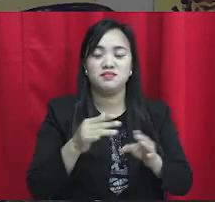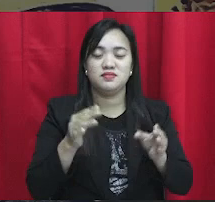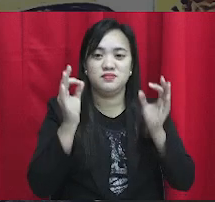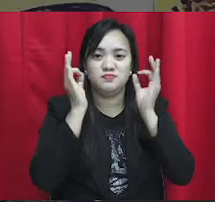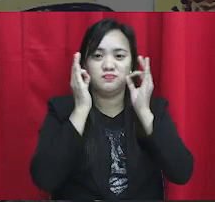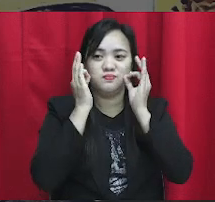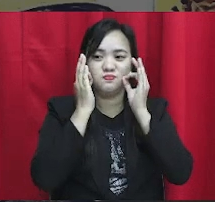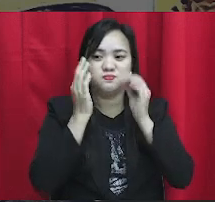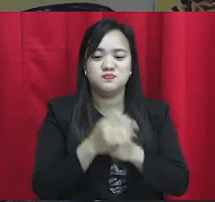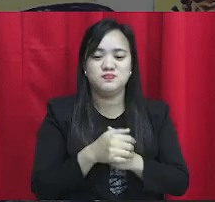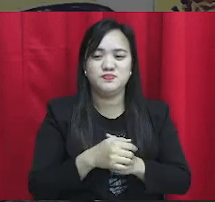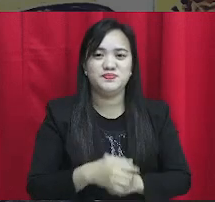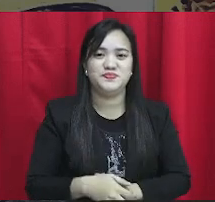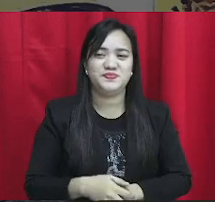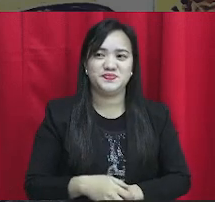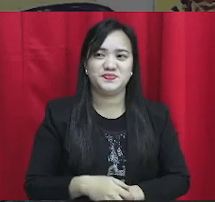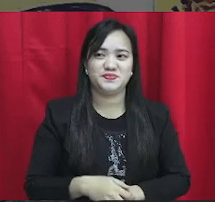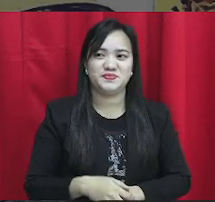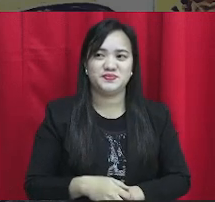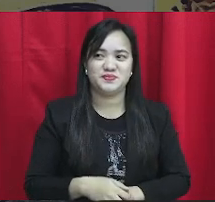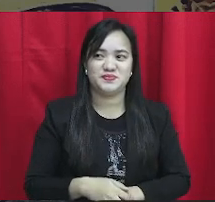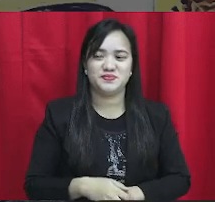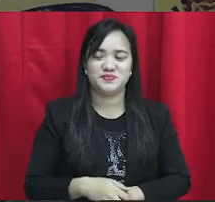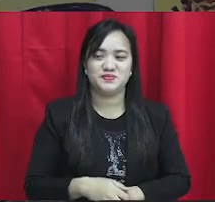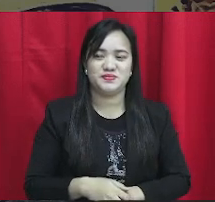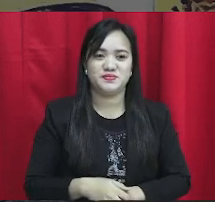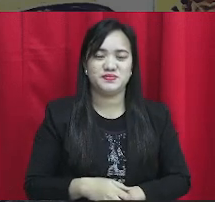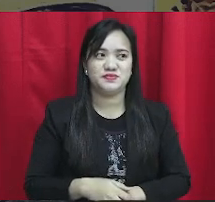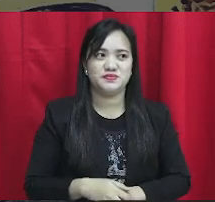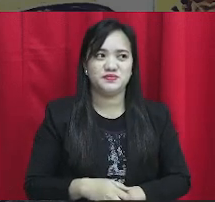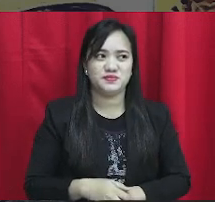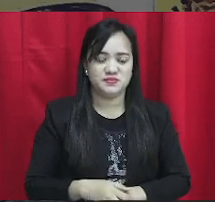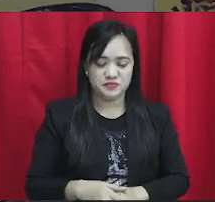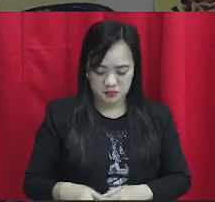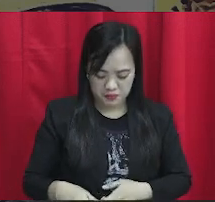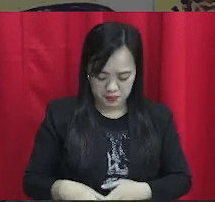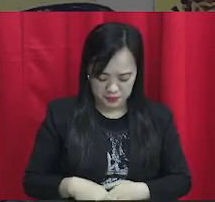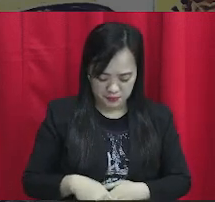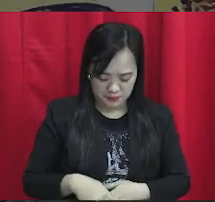ano, body. Wow, pati si tatay eh. Kahit si tatay.